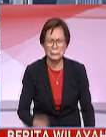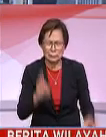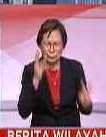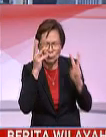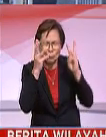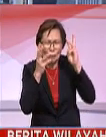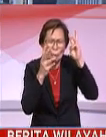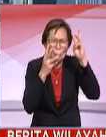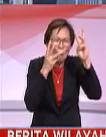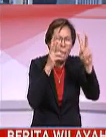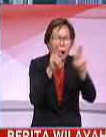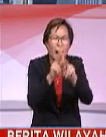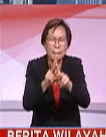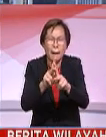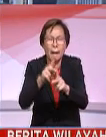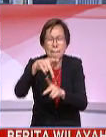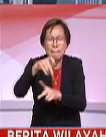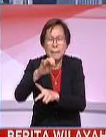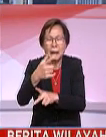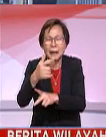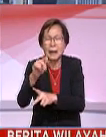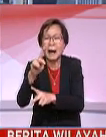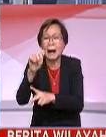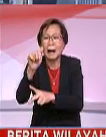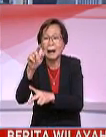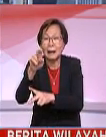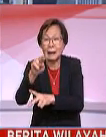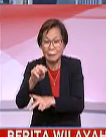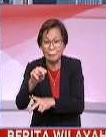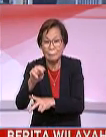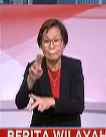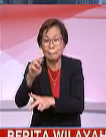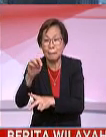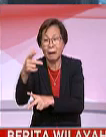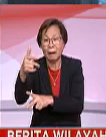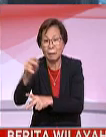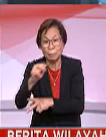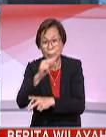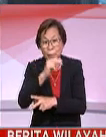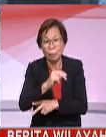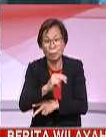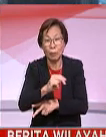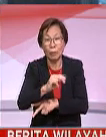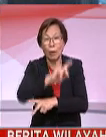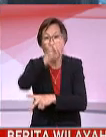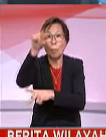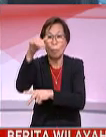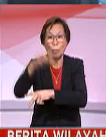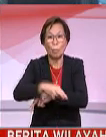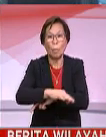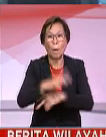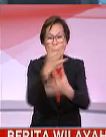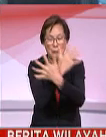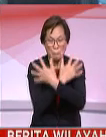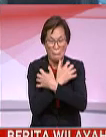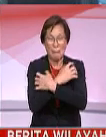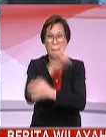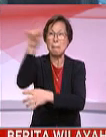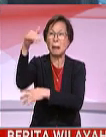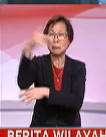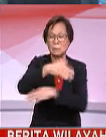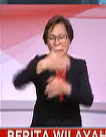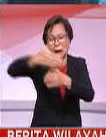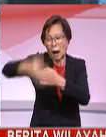Keresahan penduduk di Kampung Pengkalan Berangan Marang gara-gara kehadiran beruang matahari berakhir selepas binatang itu